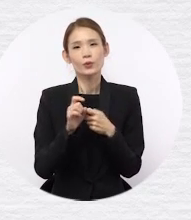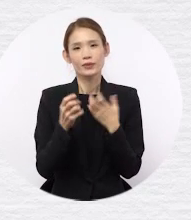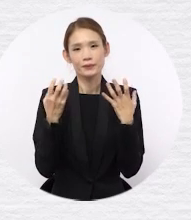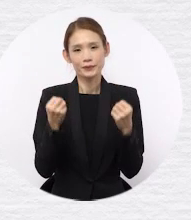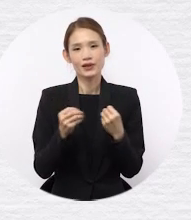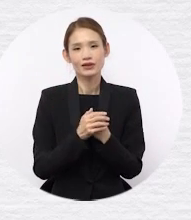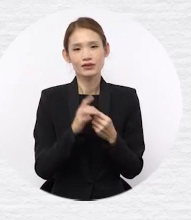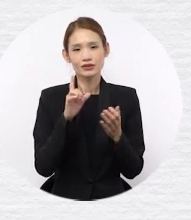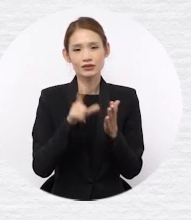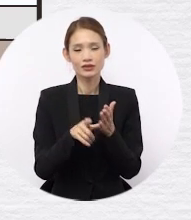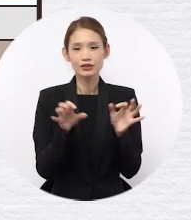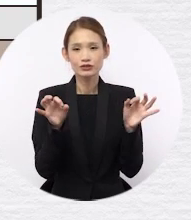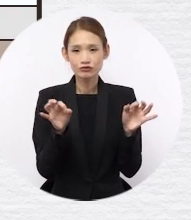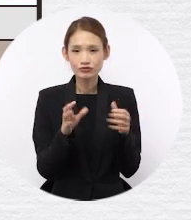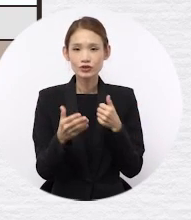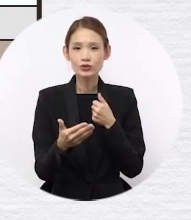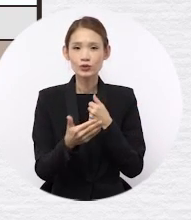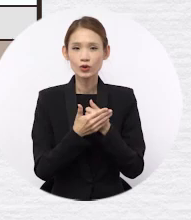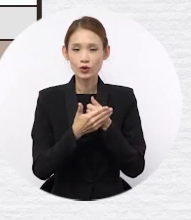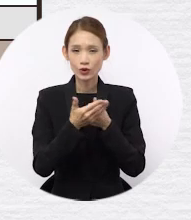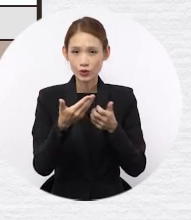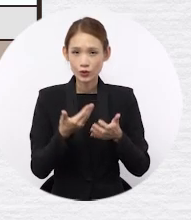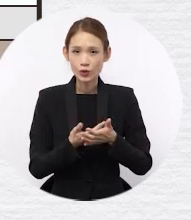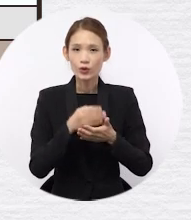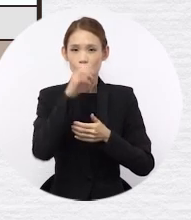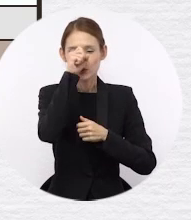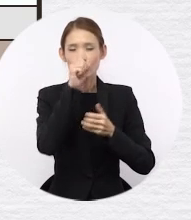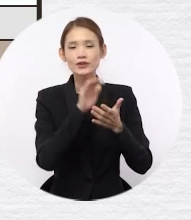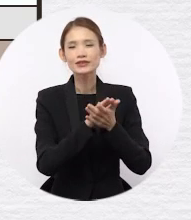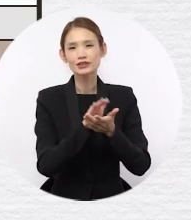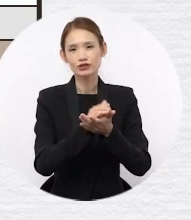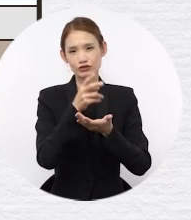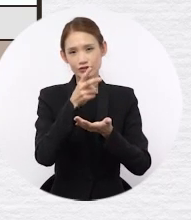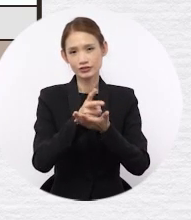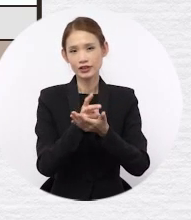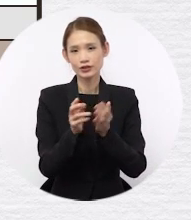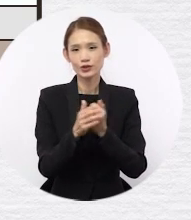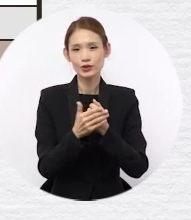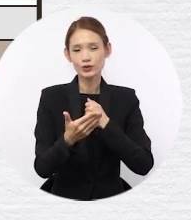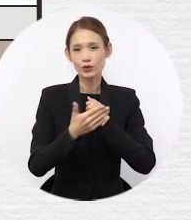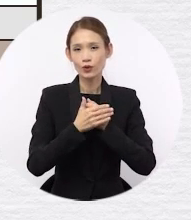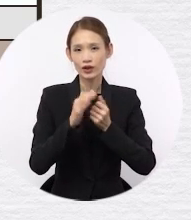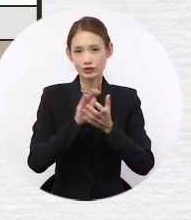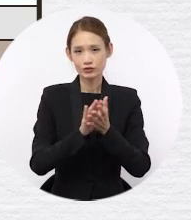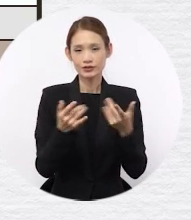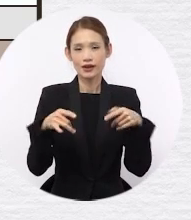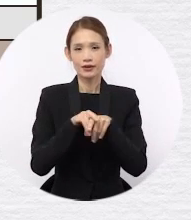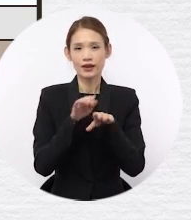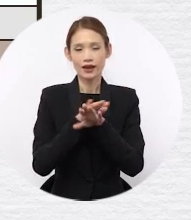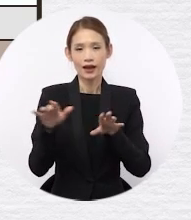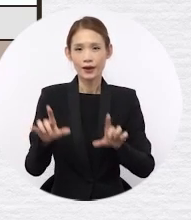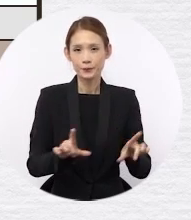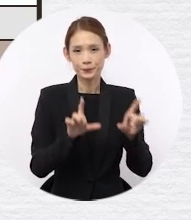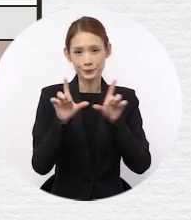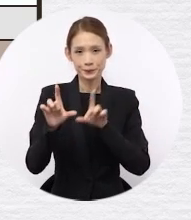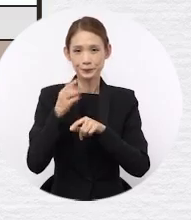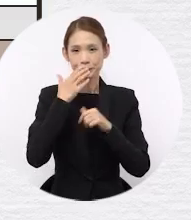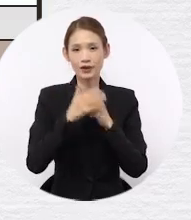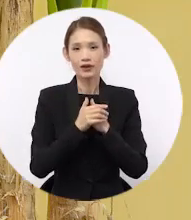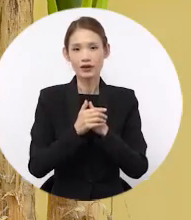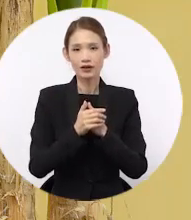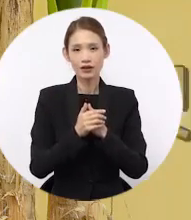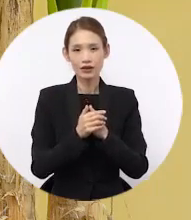정말 많았거든요. 그래서 그 순간들에 좋은 친구 제도를 사용을 해가지고 저를 도와주는 친구와 함께 학교 생활을